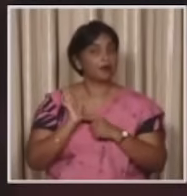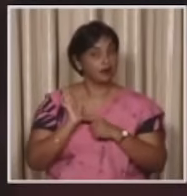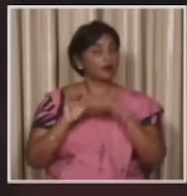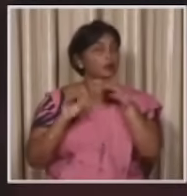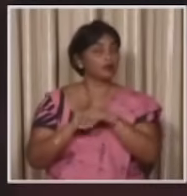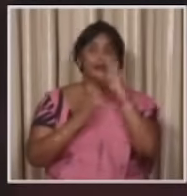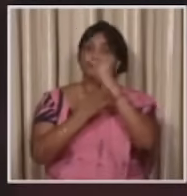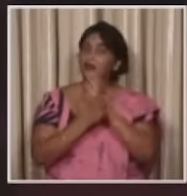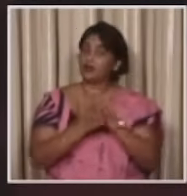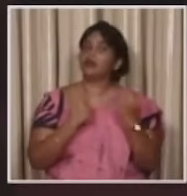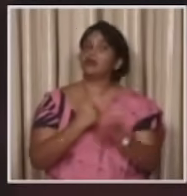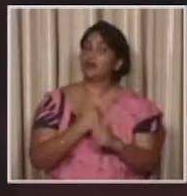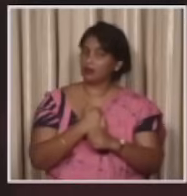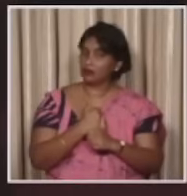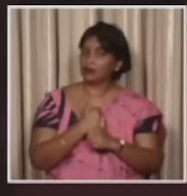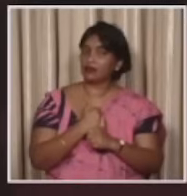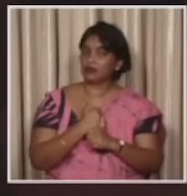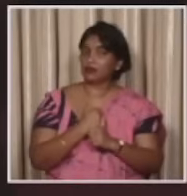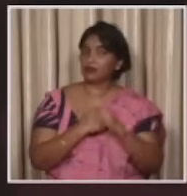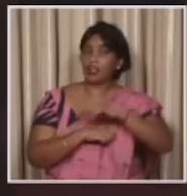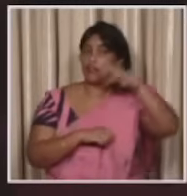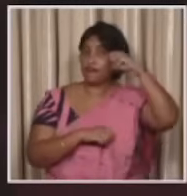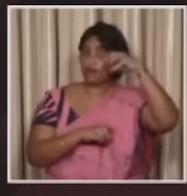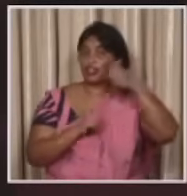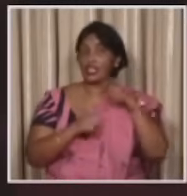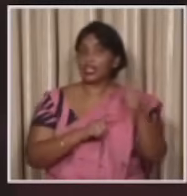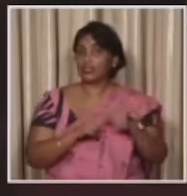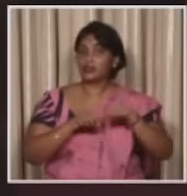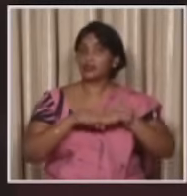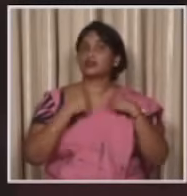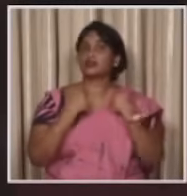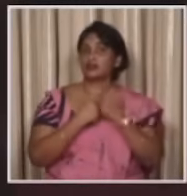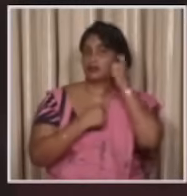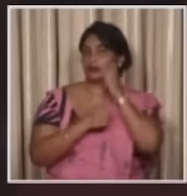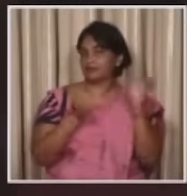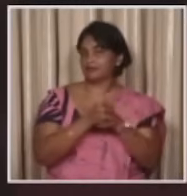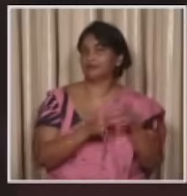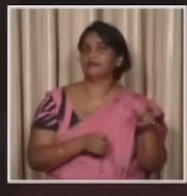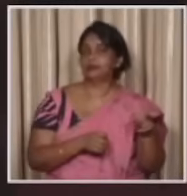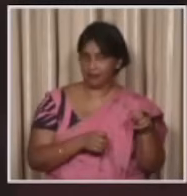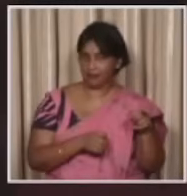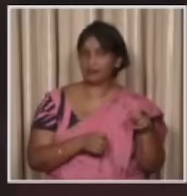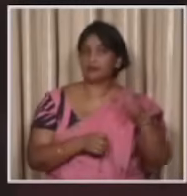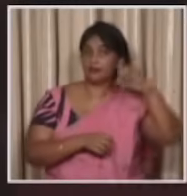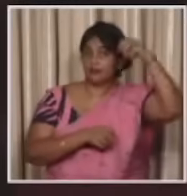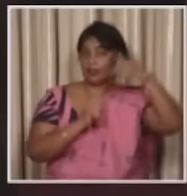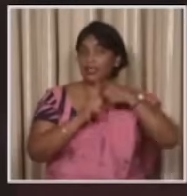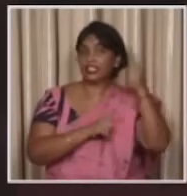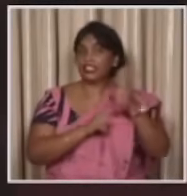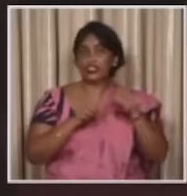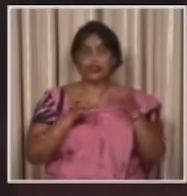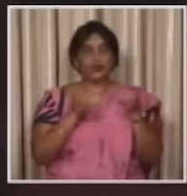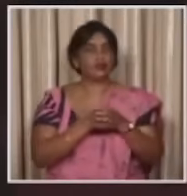ඇතුලේ ව්‍යවස්ථාවක් හදාගෙන ඉන්නෝ අර විදුලි ඉංජිනේරු සංගමය කියලා ත්‍රස්තවාදී කණ්ඩායමක්. විදුලි ඉංජිනේරු